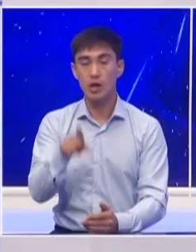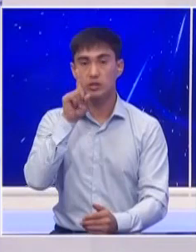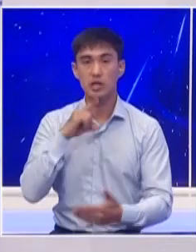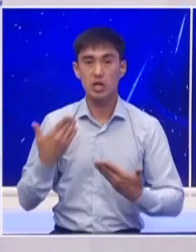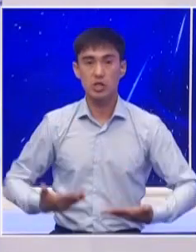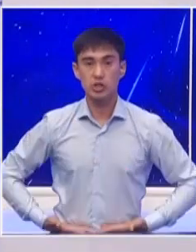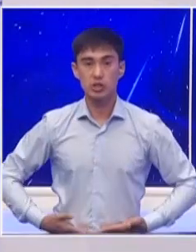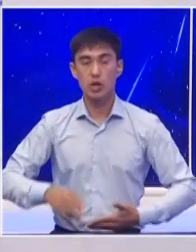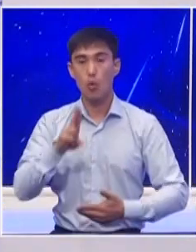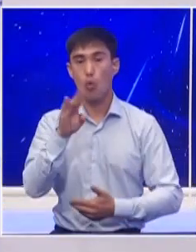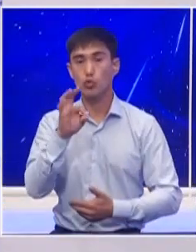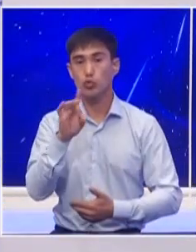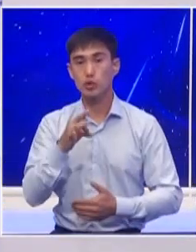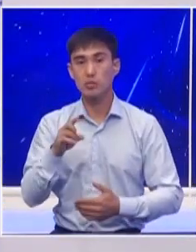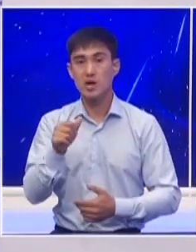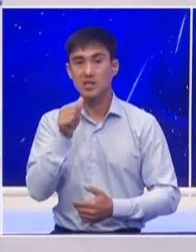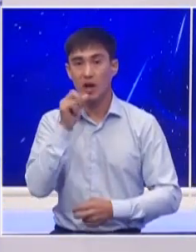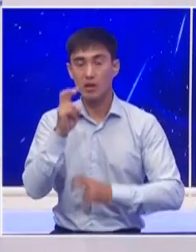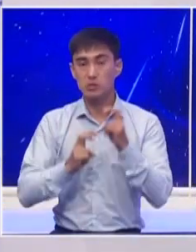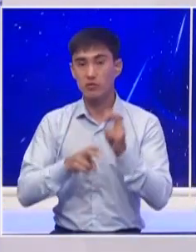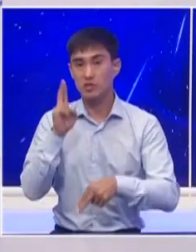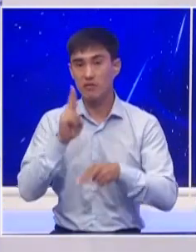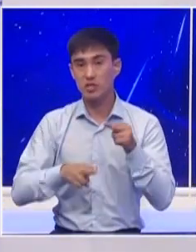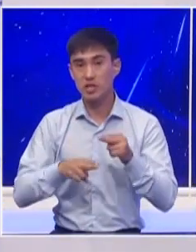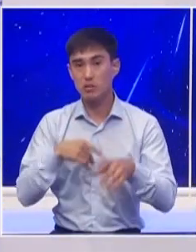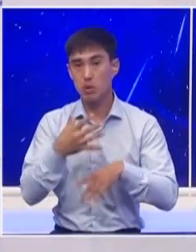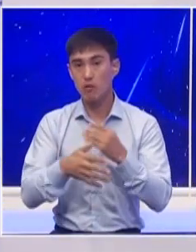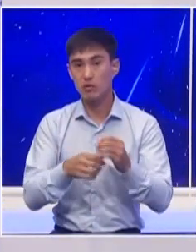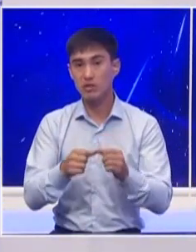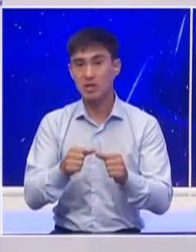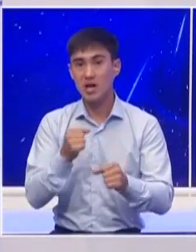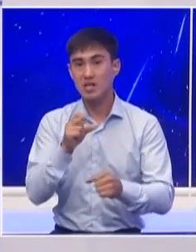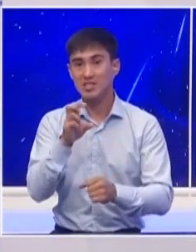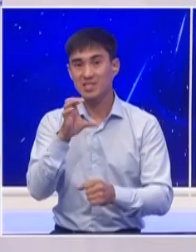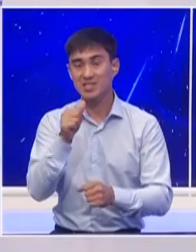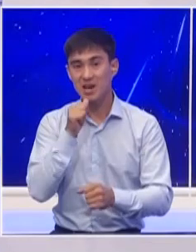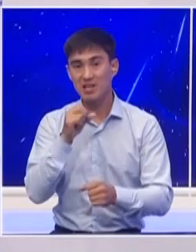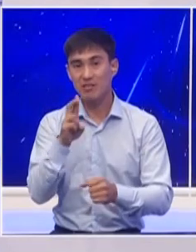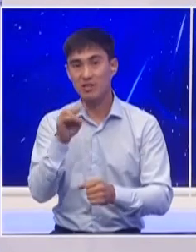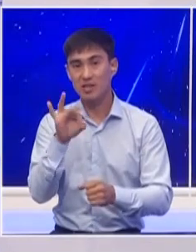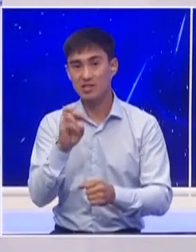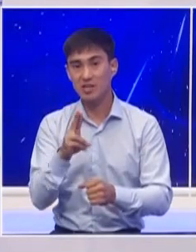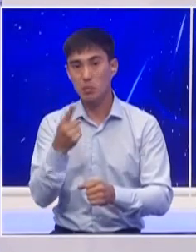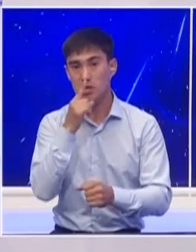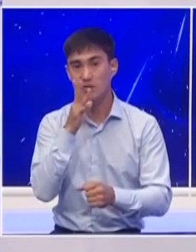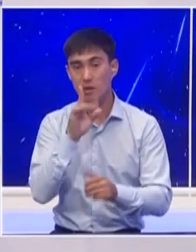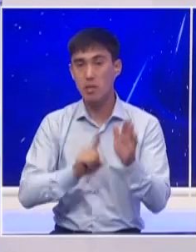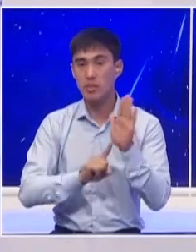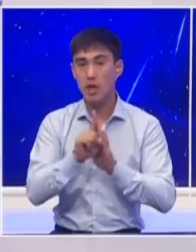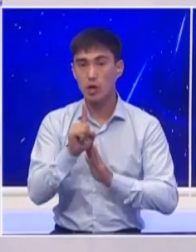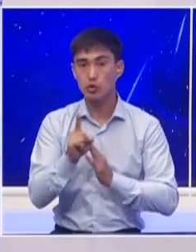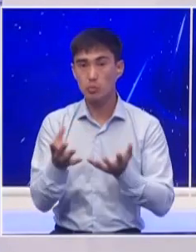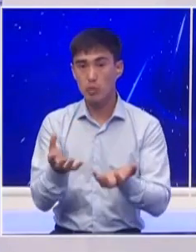Сладкая жизнь. На Аксусском сахарном заводе завершается переработка сахарного тростника. В ближайшие дни на предприятии приступят к